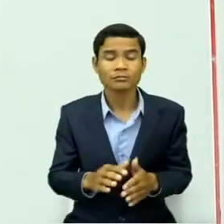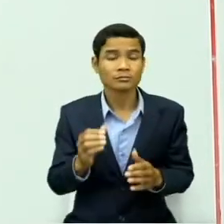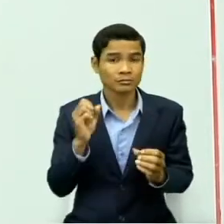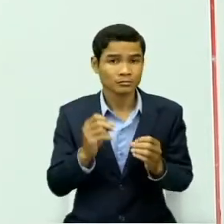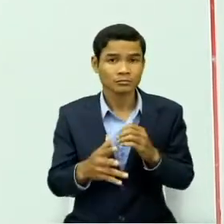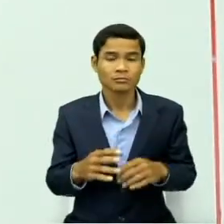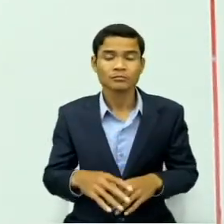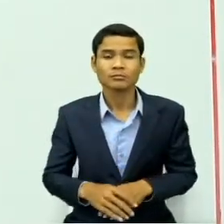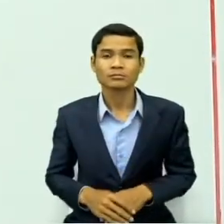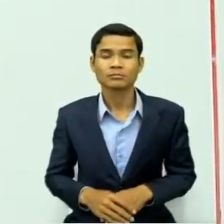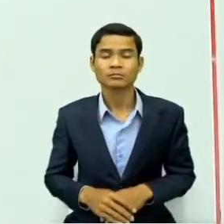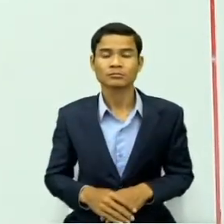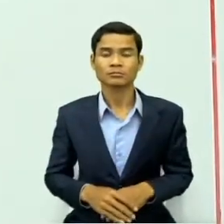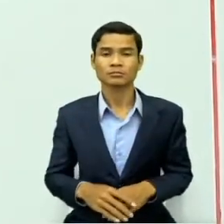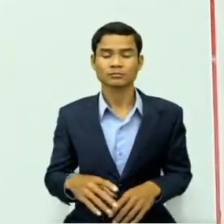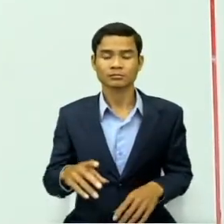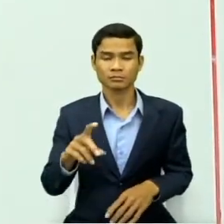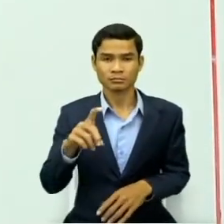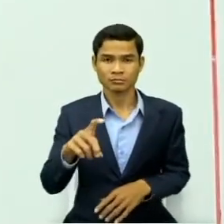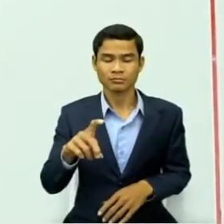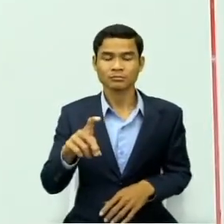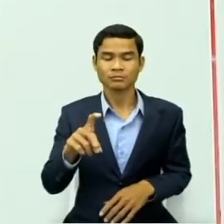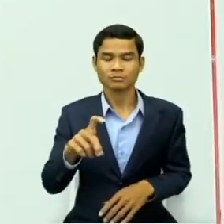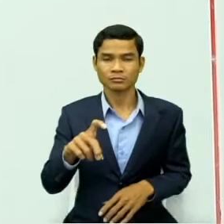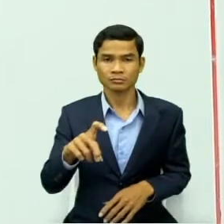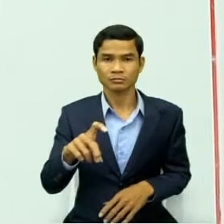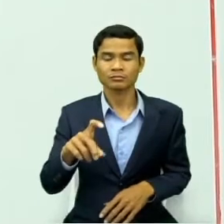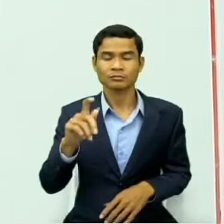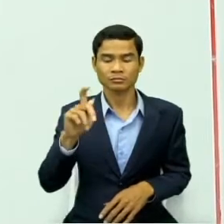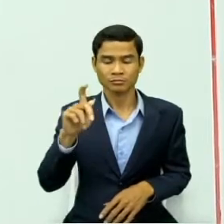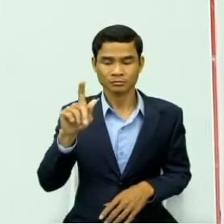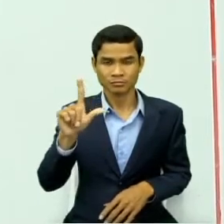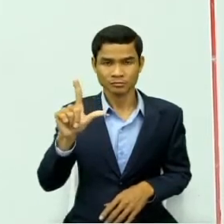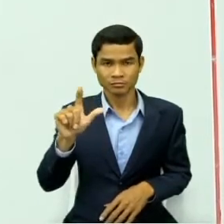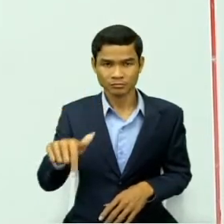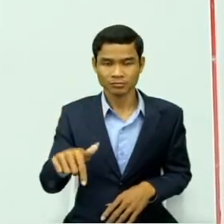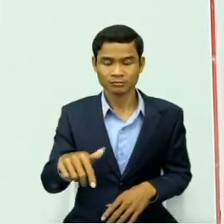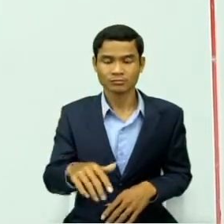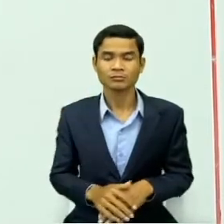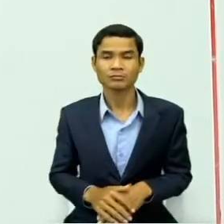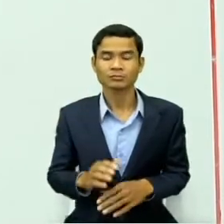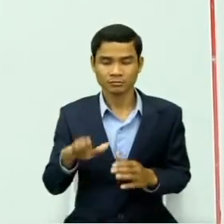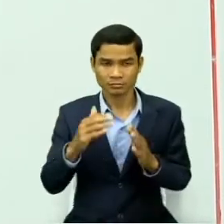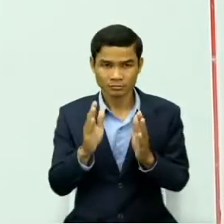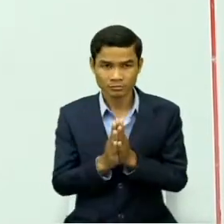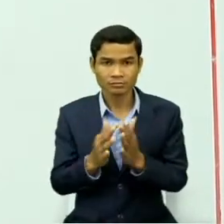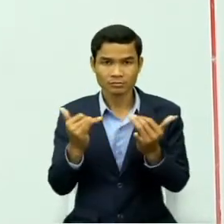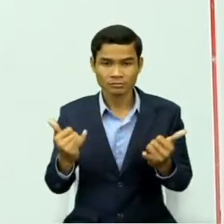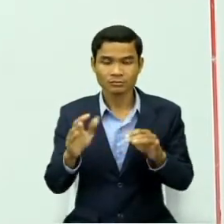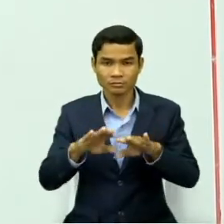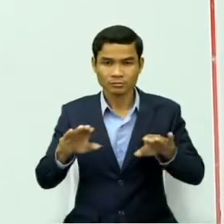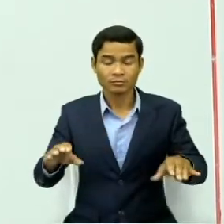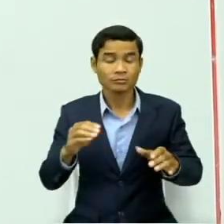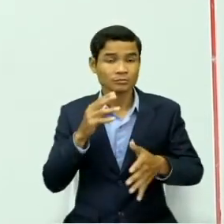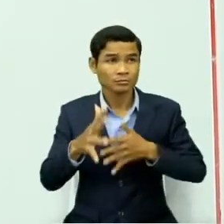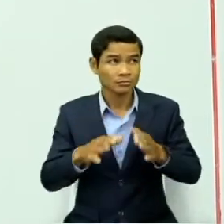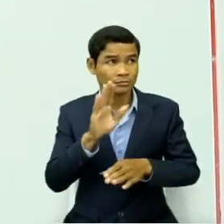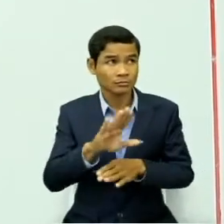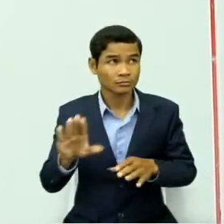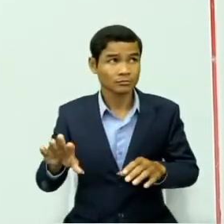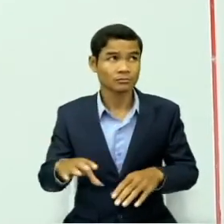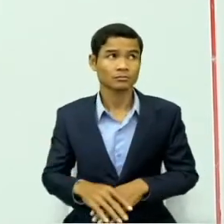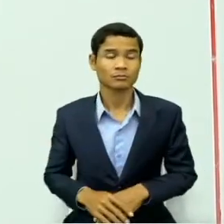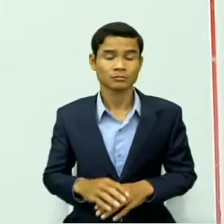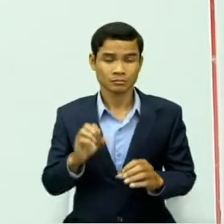chập đá ấm. Pơ chân chờ, chờ. Chà ọc con này là con trim khuôn ăn đầy khuôn